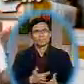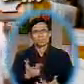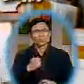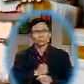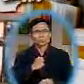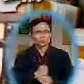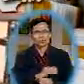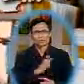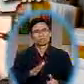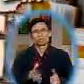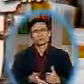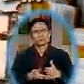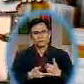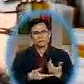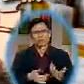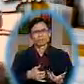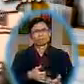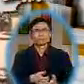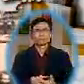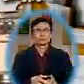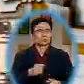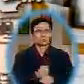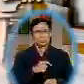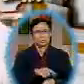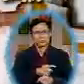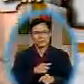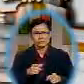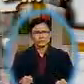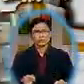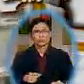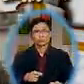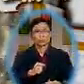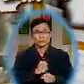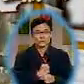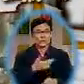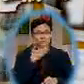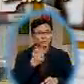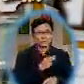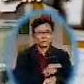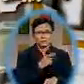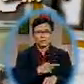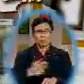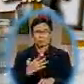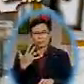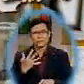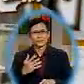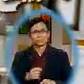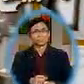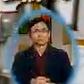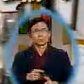工咧唔停，工作時間咧好長，返7點周5點嘅，但係本